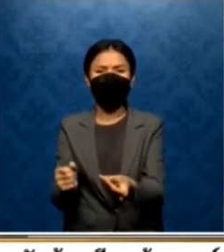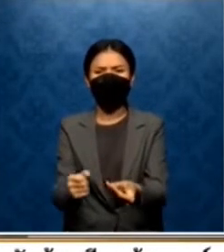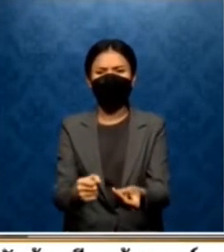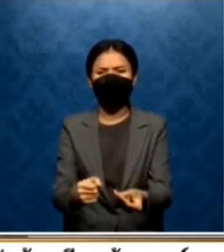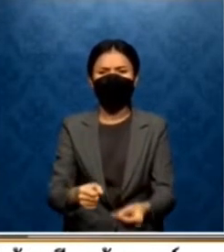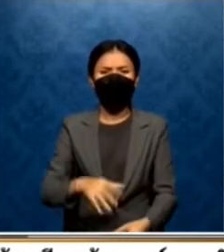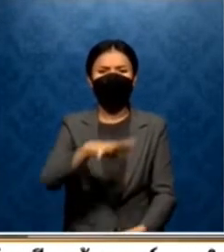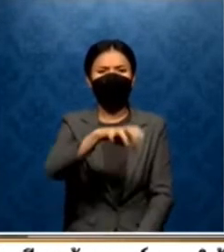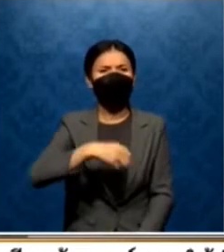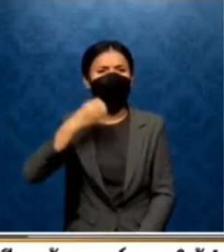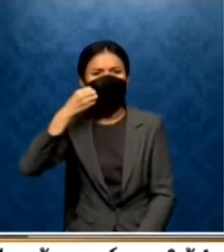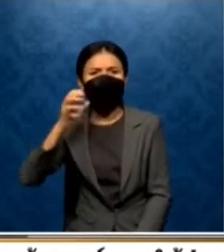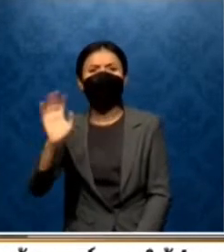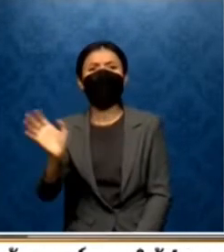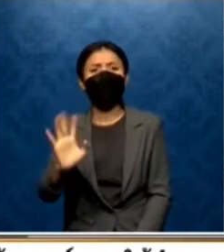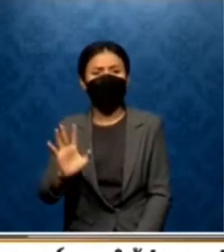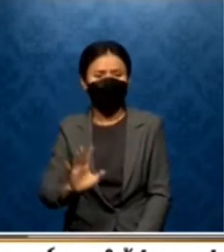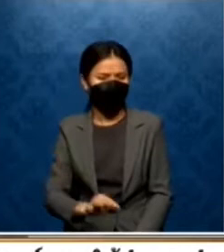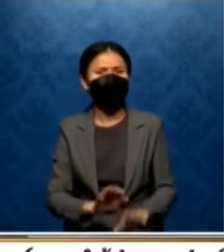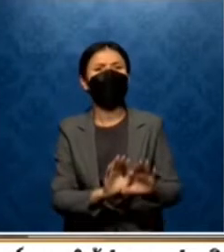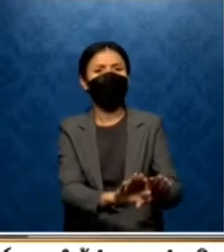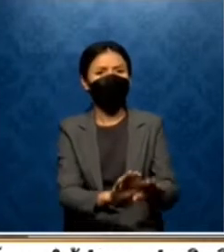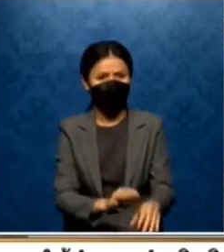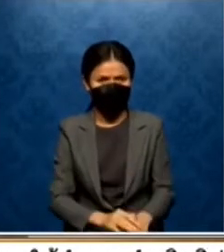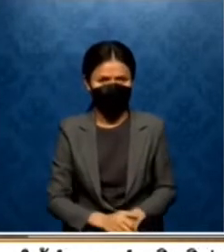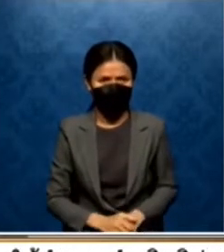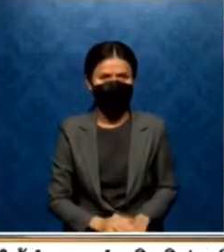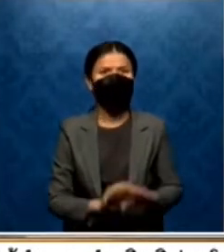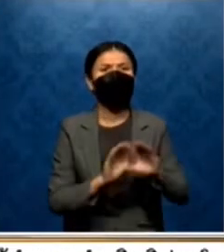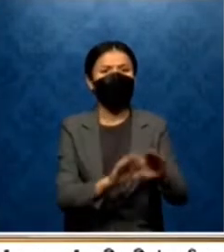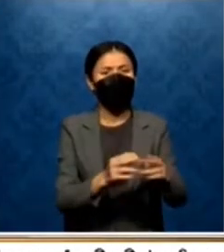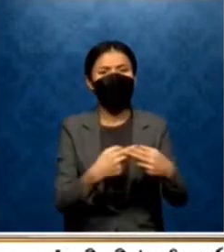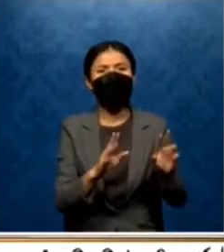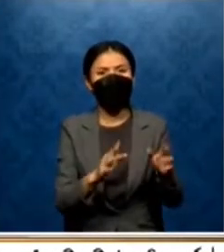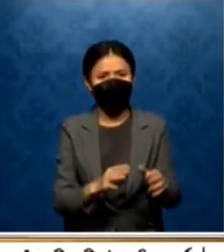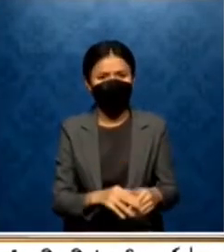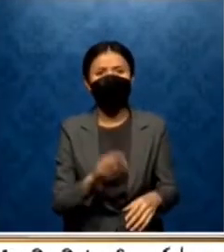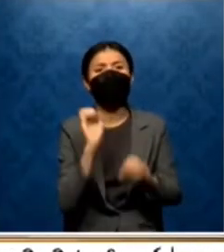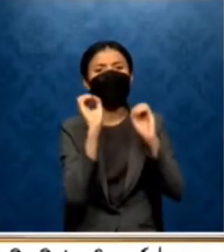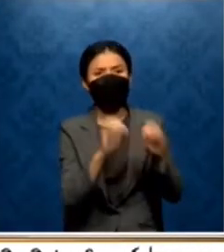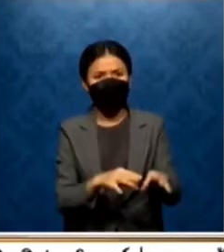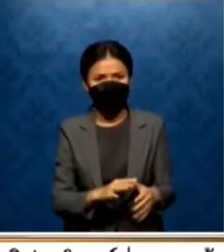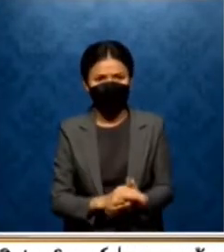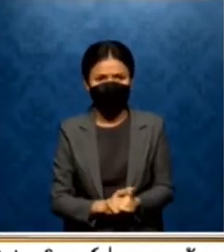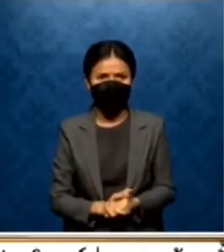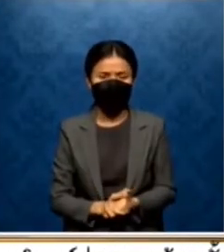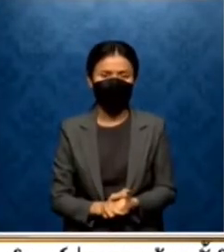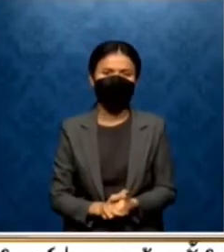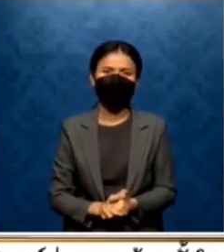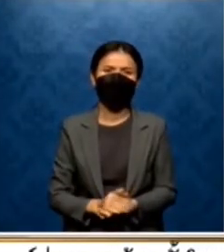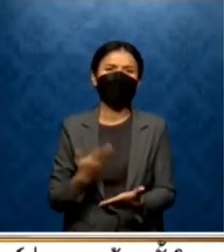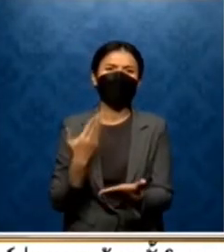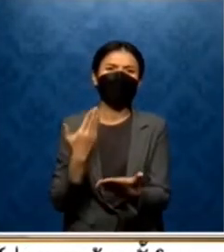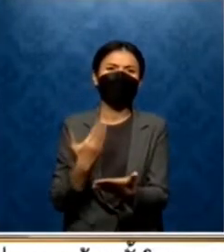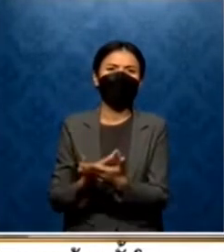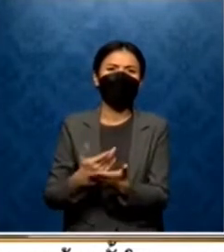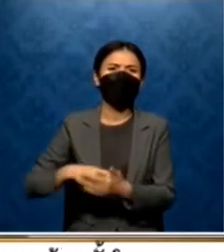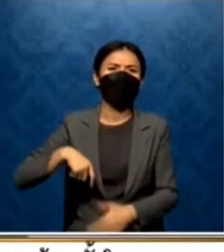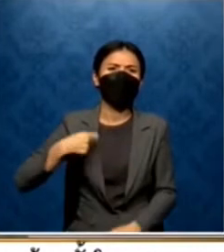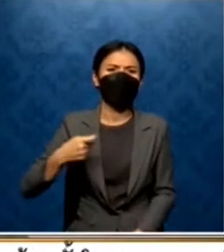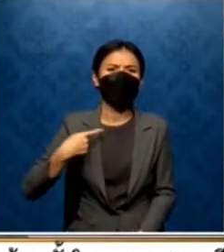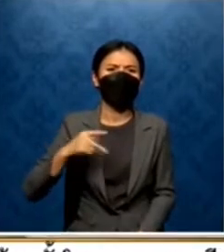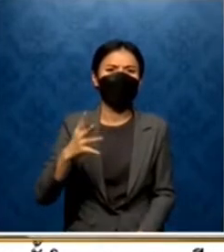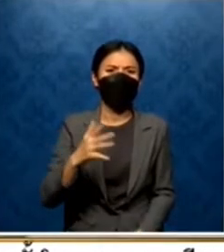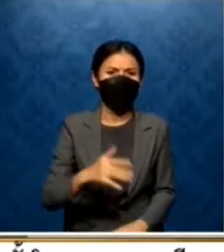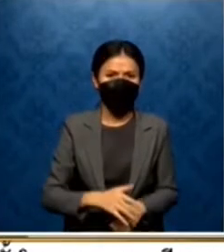ทิ้งเป็นขยะให้สภาเปลืองงบประมาณแผ่นดินทำลายสิ่งแวดล้อมของประเทศของโลกเ